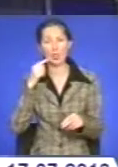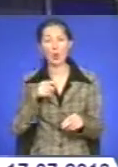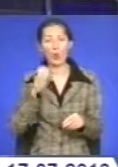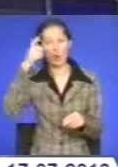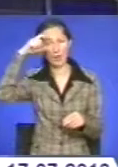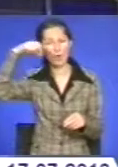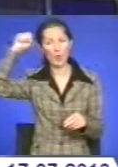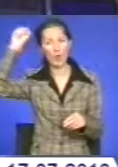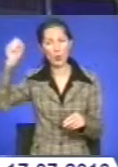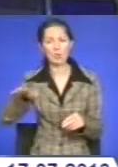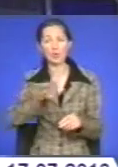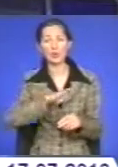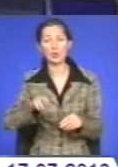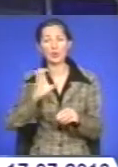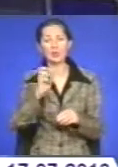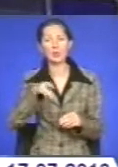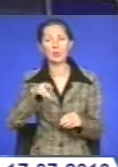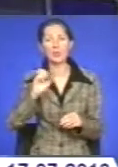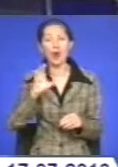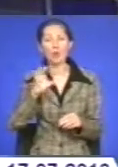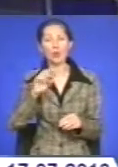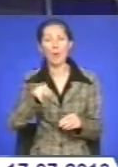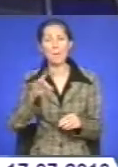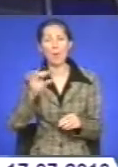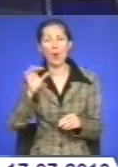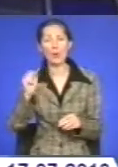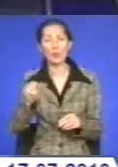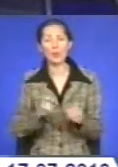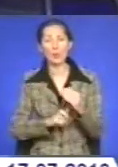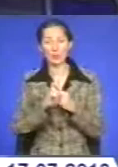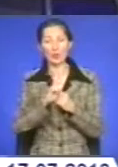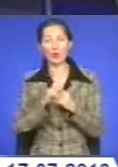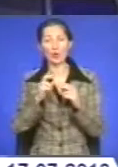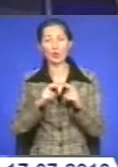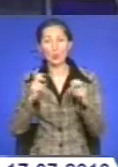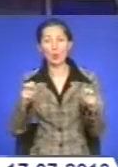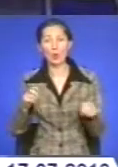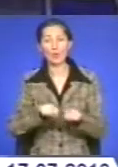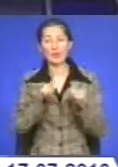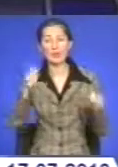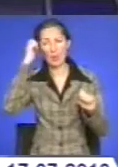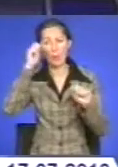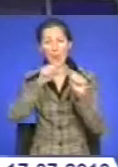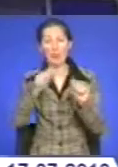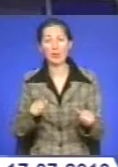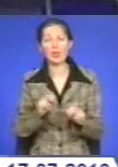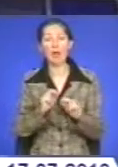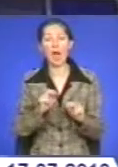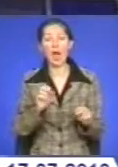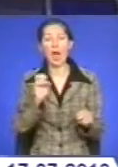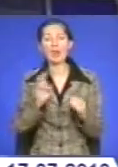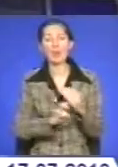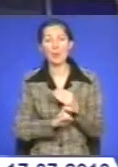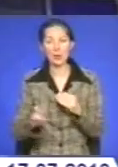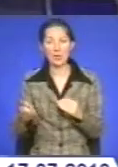території Спасо-Преображенського кафедрального собору відкрили пам'ятник єпископам Онуфрію та Порфирію, які є